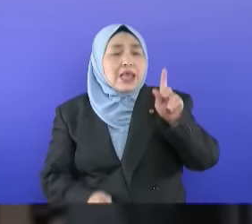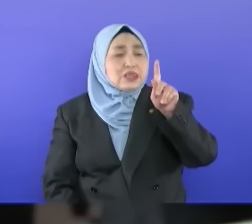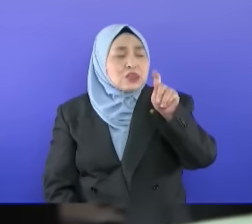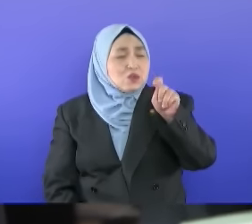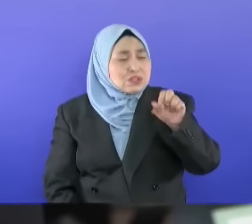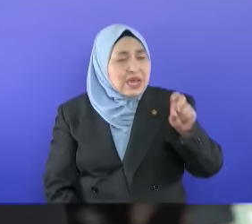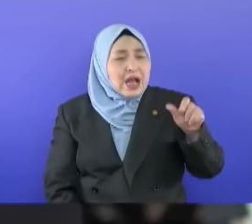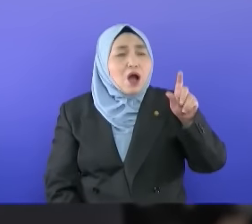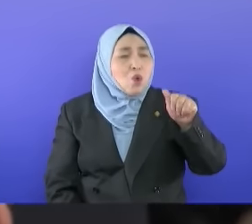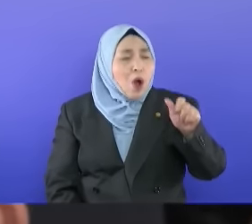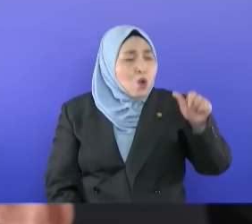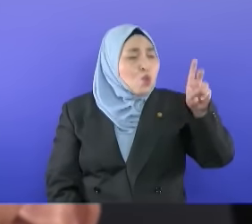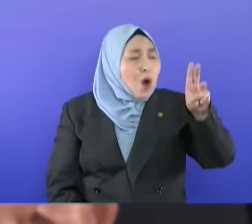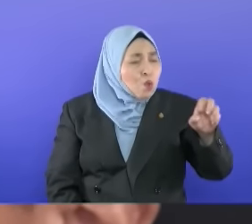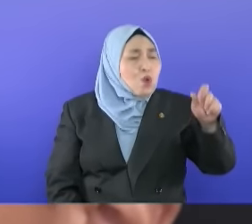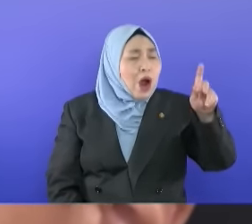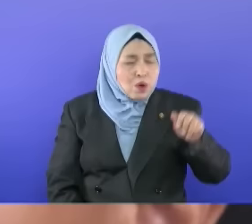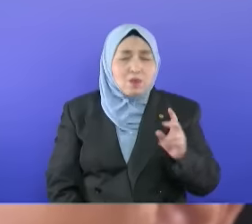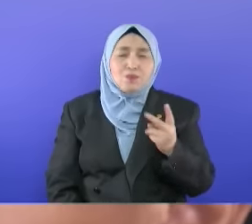menjadi